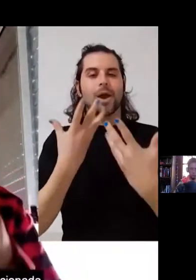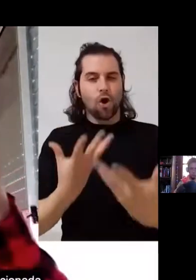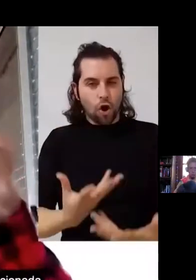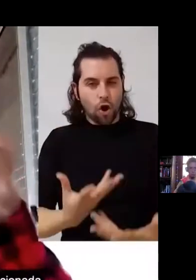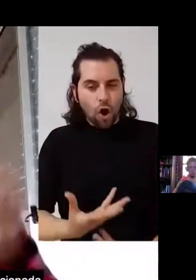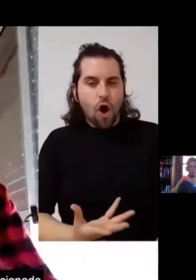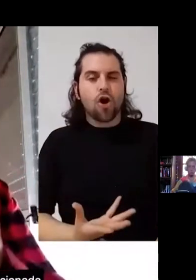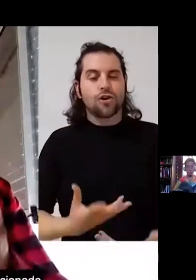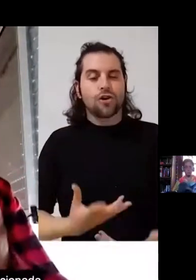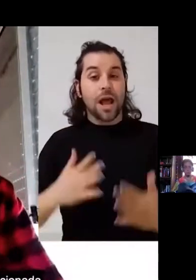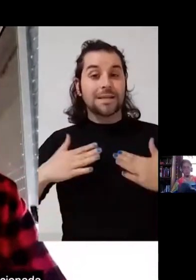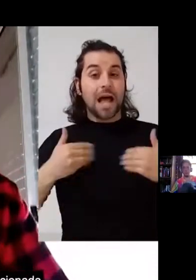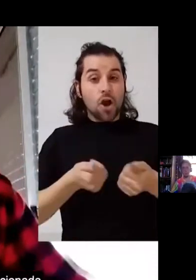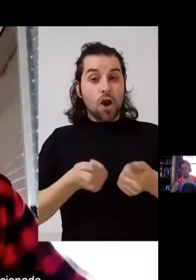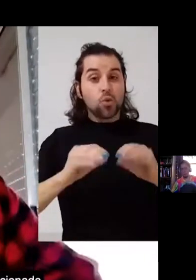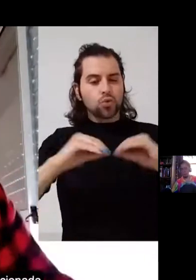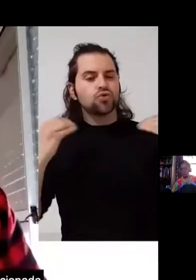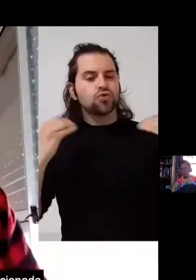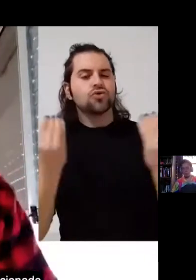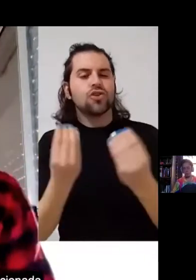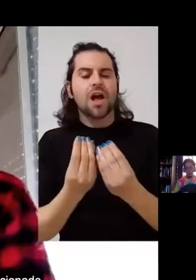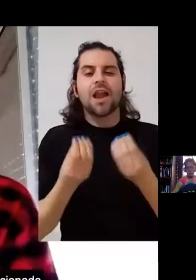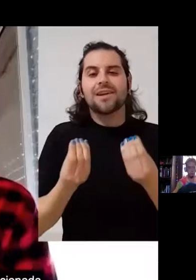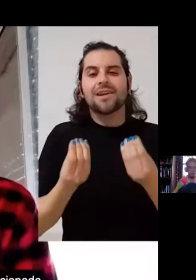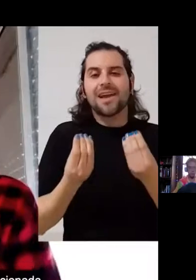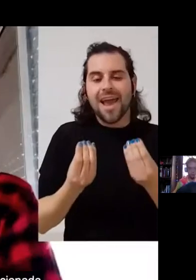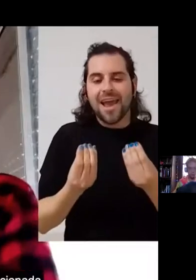que, comme je disais avant, cette santé